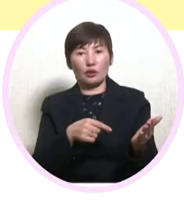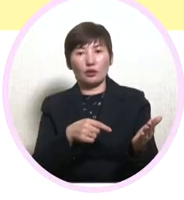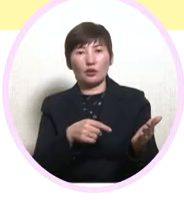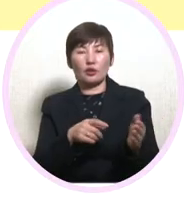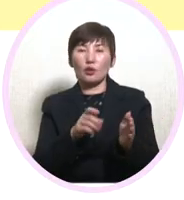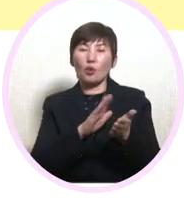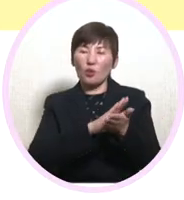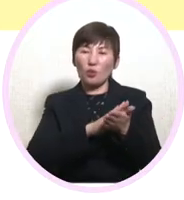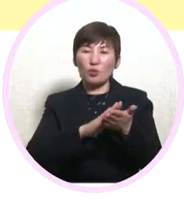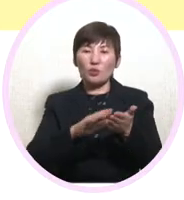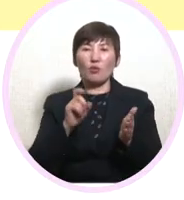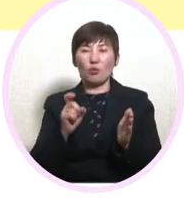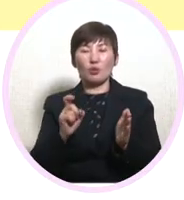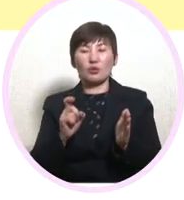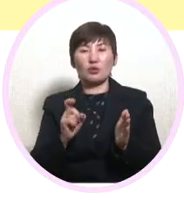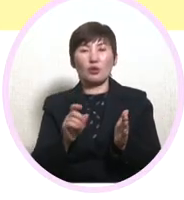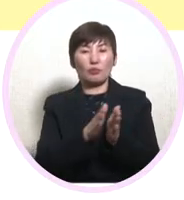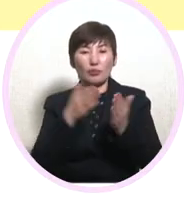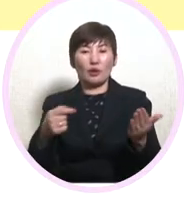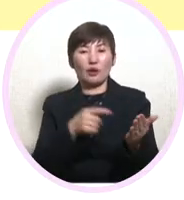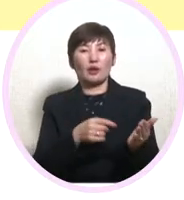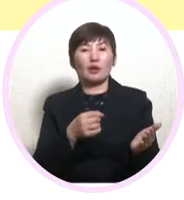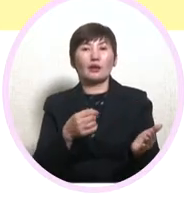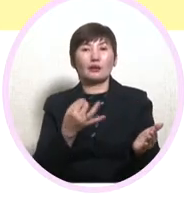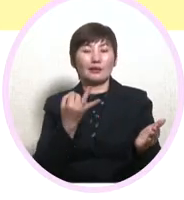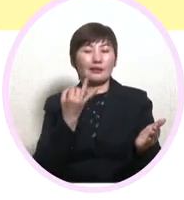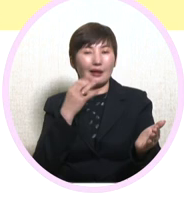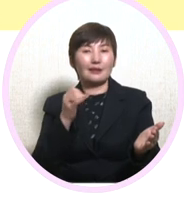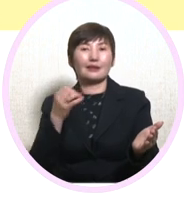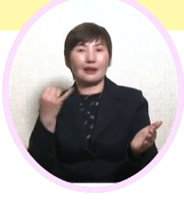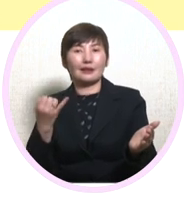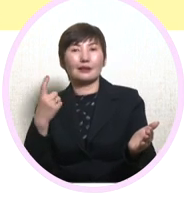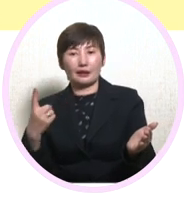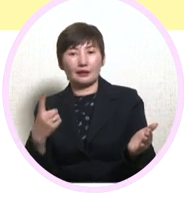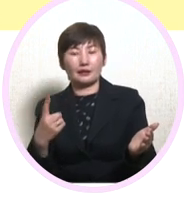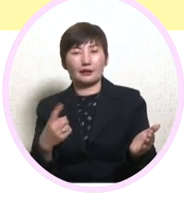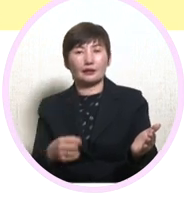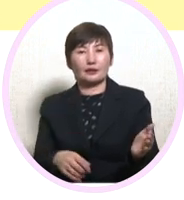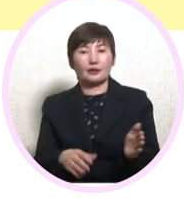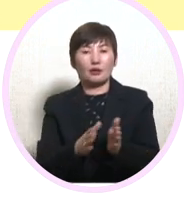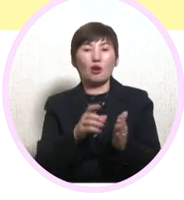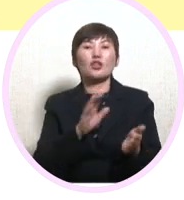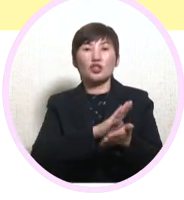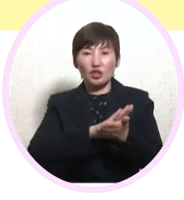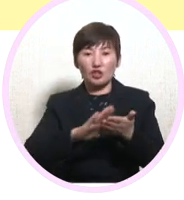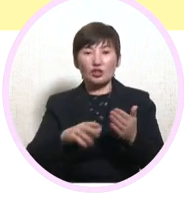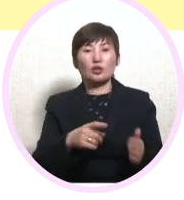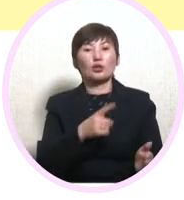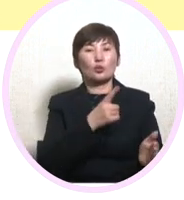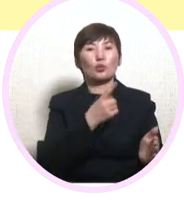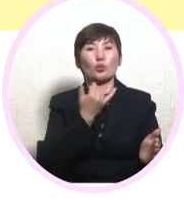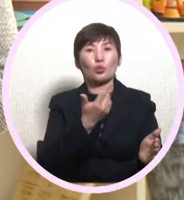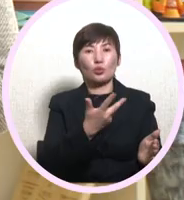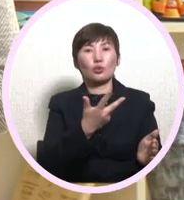2015-16 оны сурагчийн 97-р хуудасны 71, за 2019 оны сурагчийн 136-р хуудасны